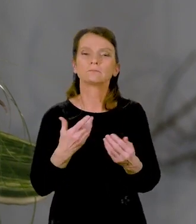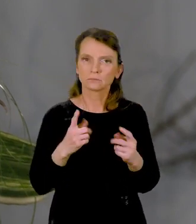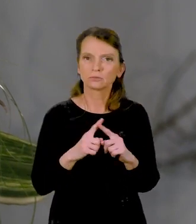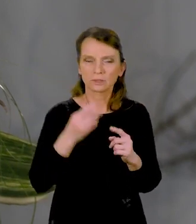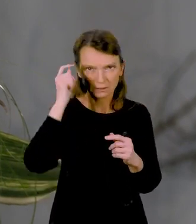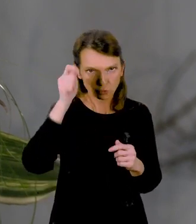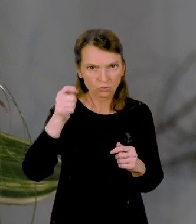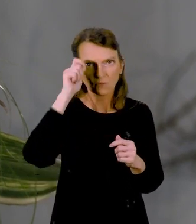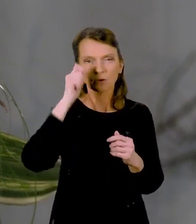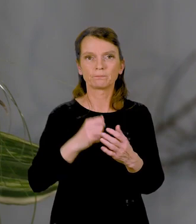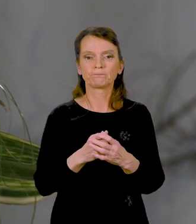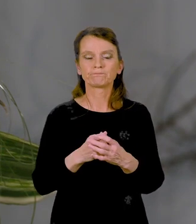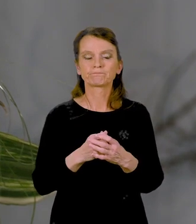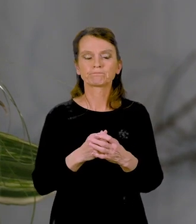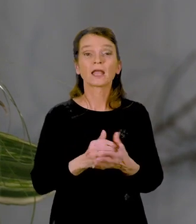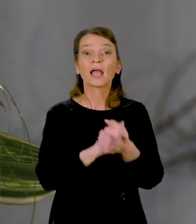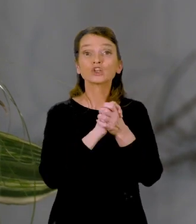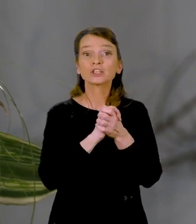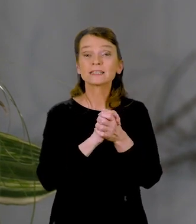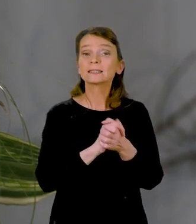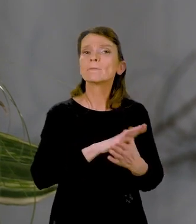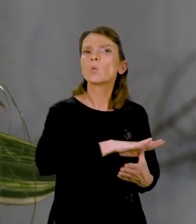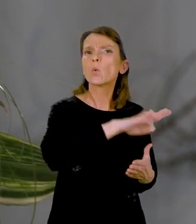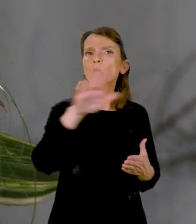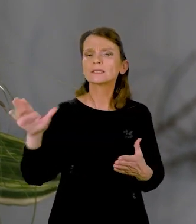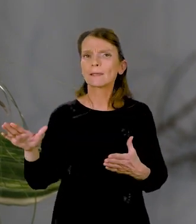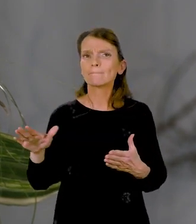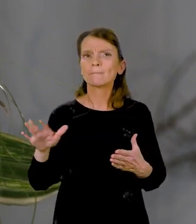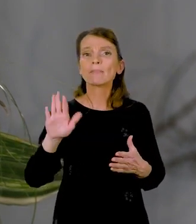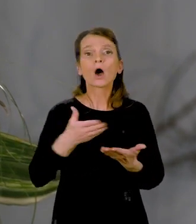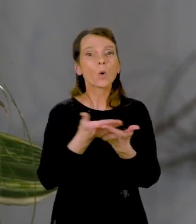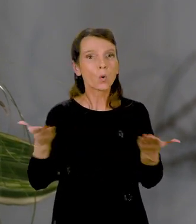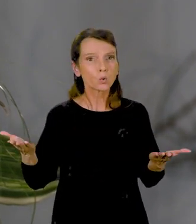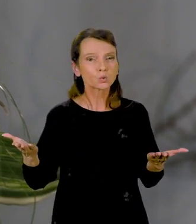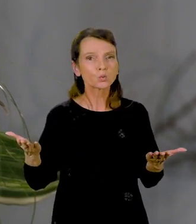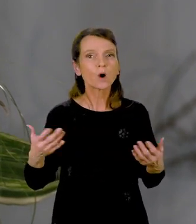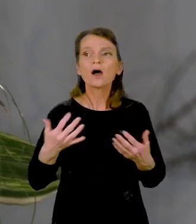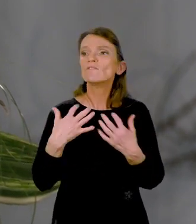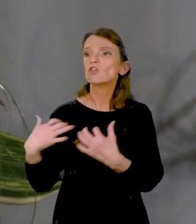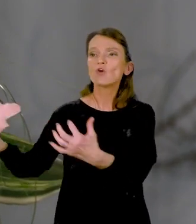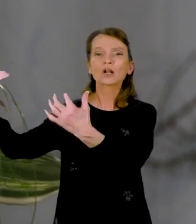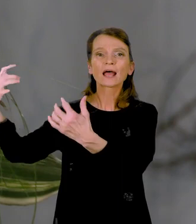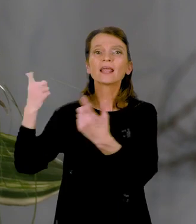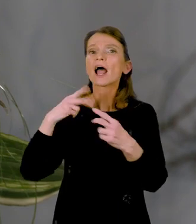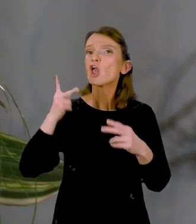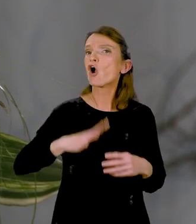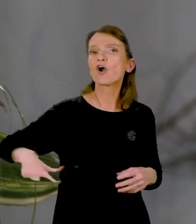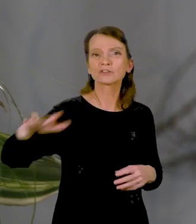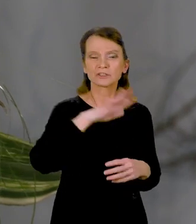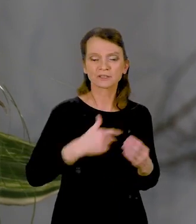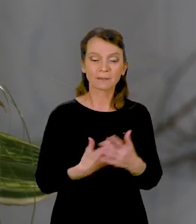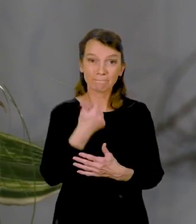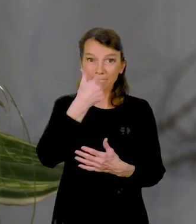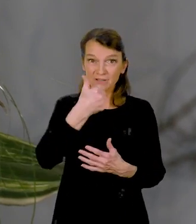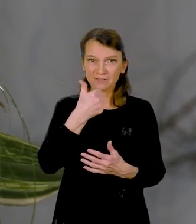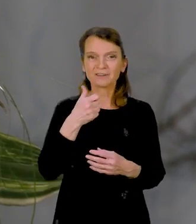Čestitam vsem, na odru, v dvorani ali v Širni Kočevski, za prvi okrogli jubilej priznanja